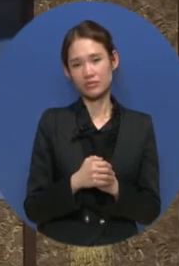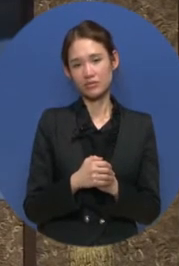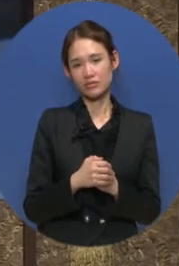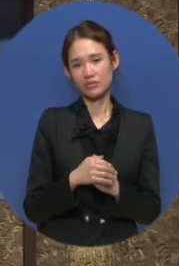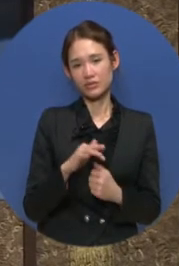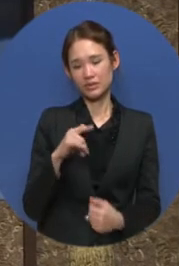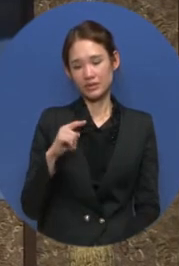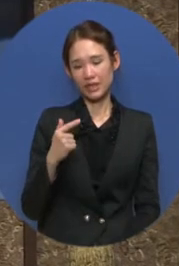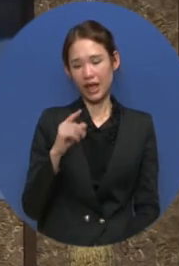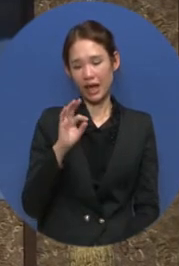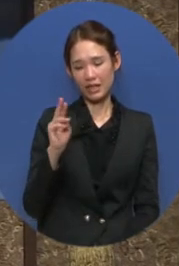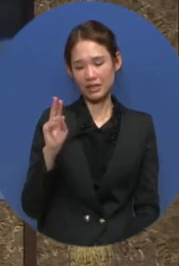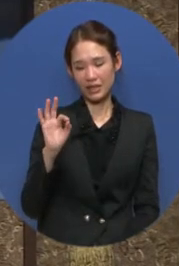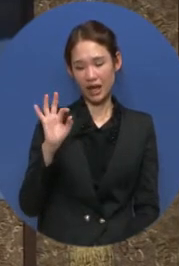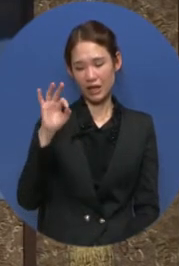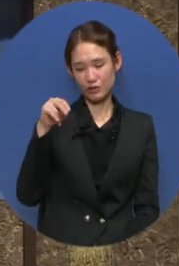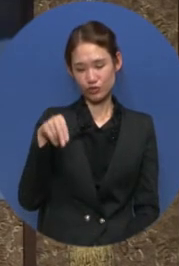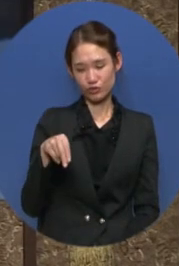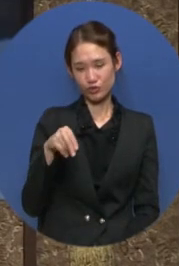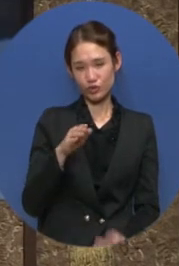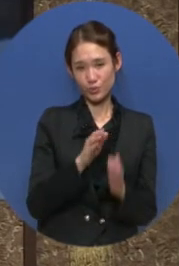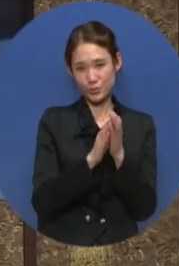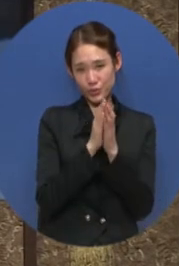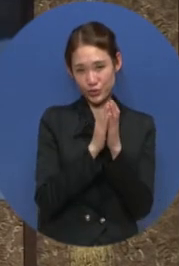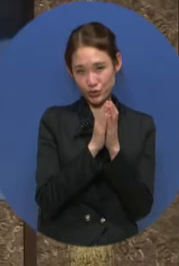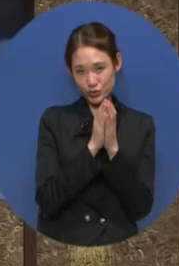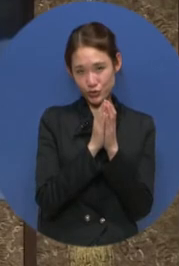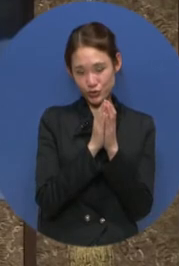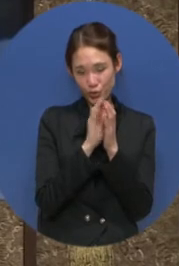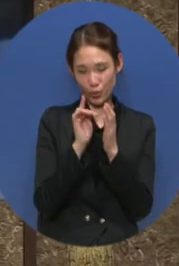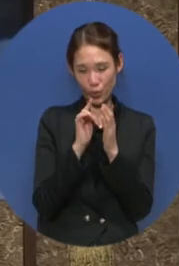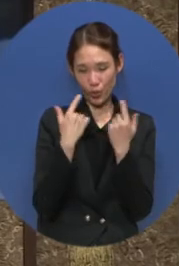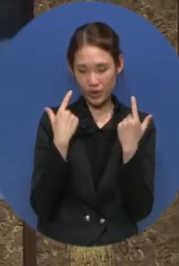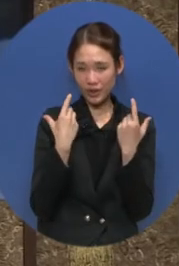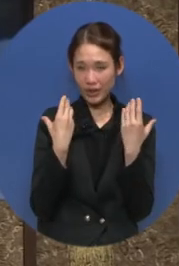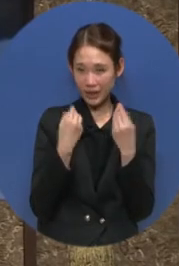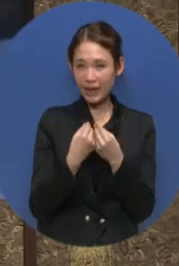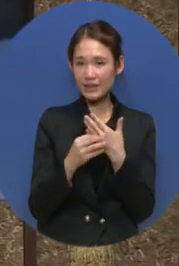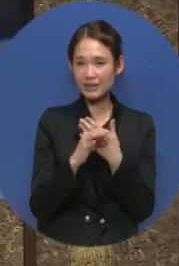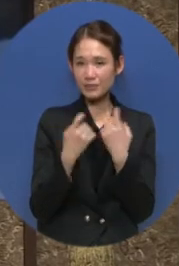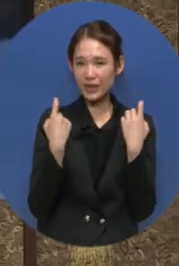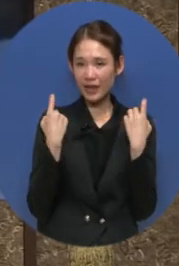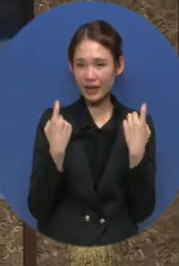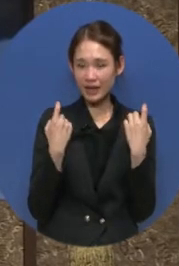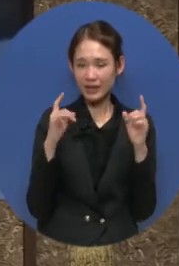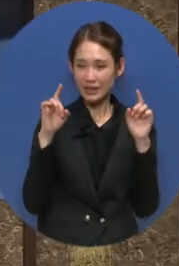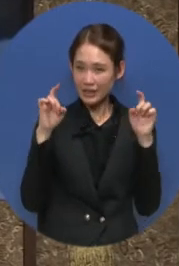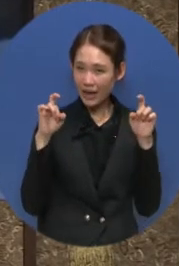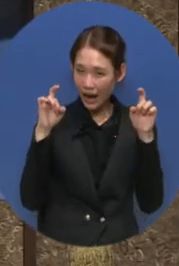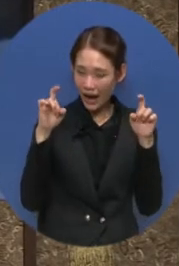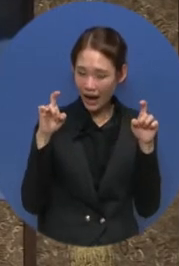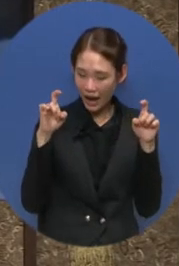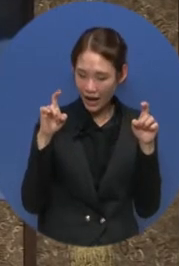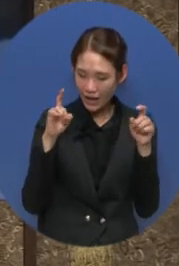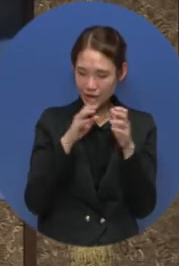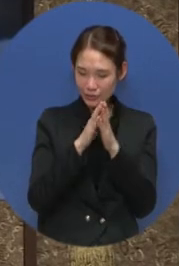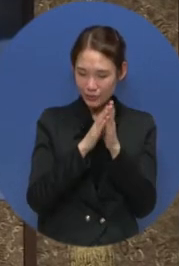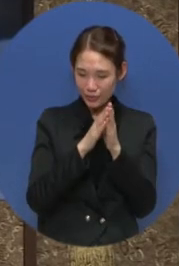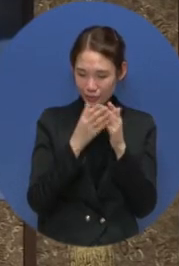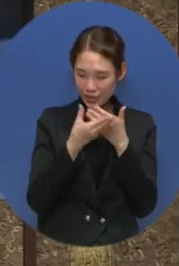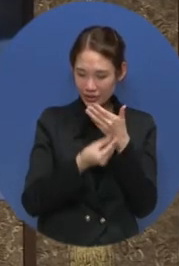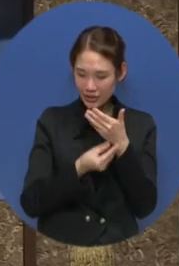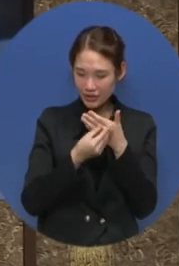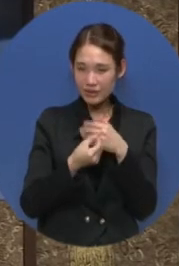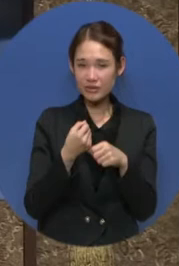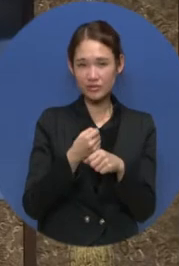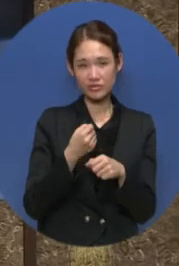산양유 비누 같은 경우는 네. 이제 그 양에서 기름 있잖아요. 예. 그걸 이제 추출해가지고 거기에서 이제 산양유.